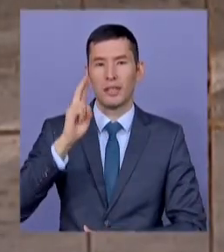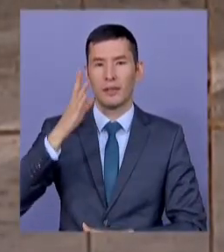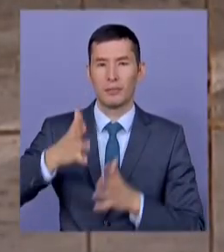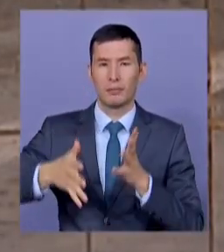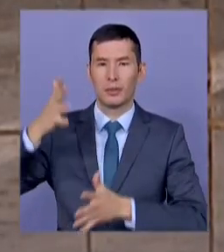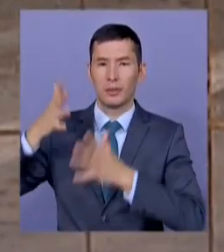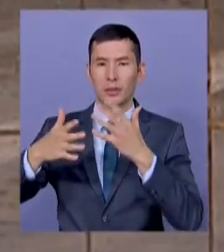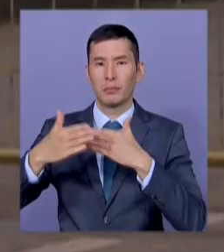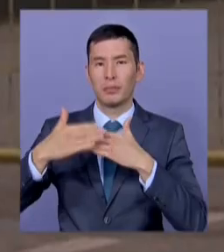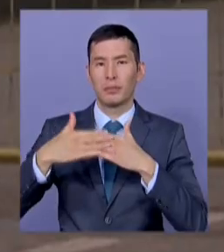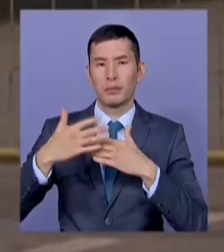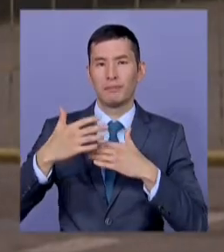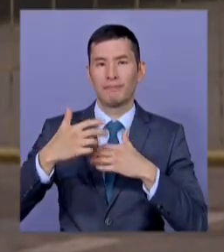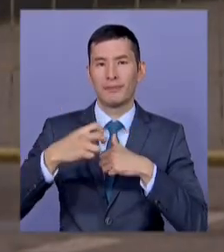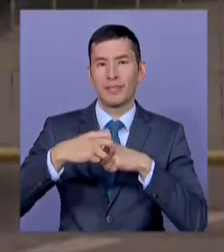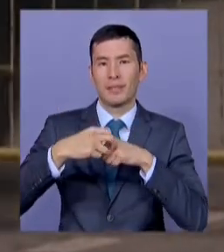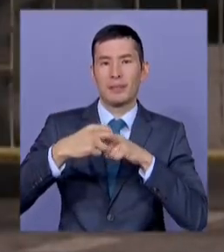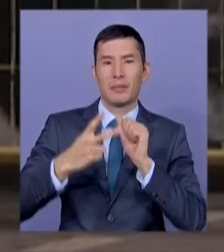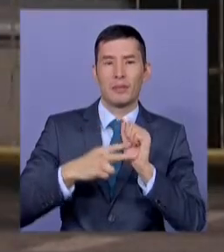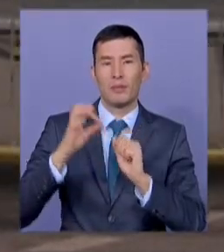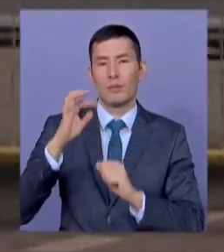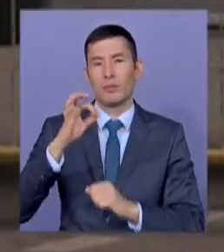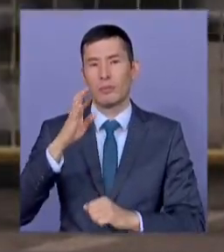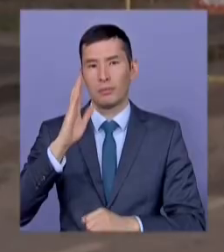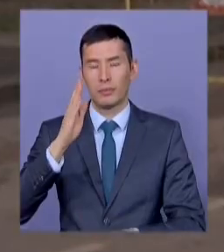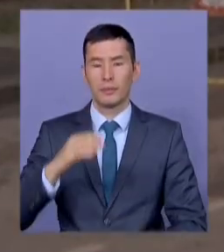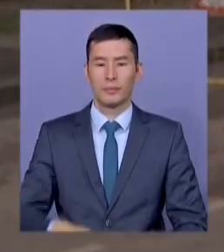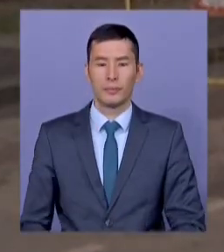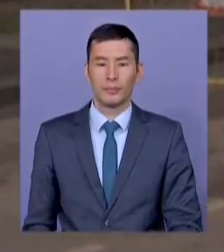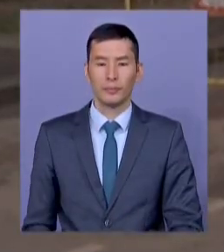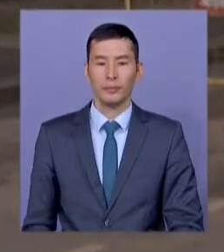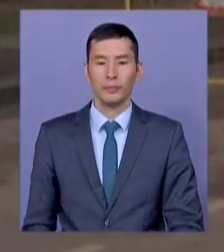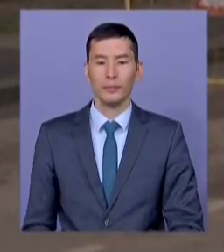появится максимум 17 октября. Дина Жанабекова, Нуржан Уразбеков, телеканал «Алматы».